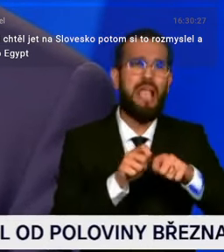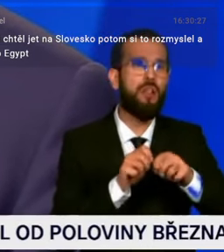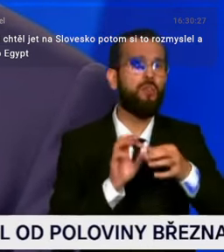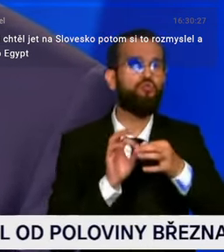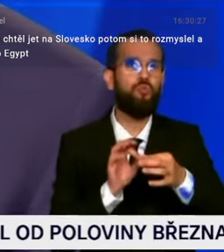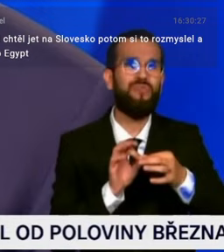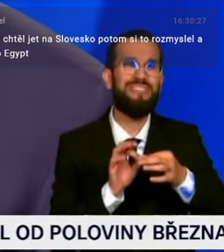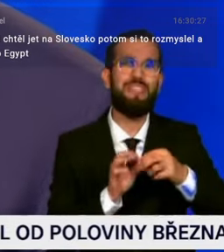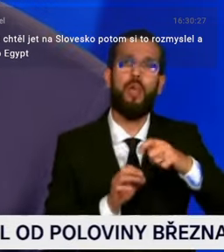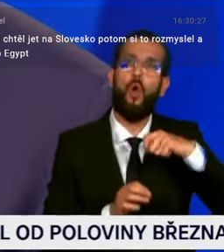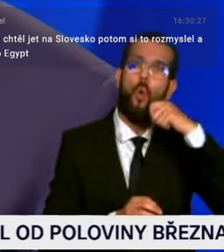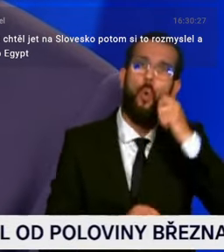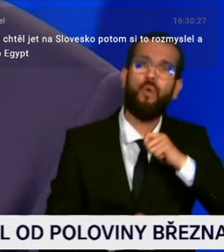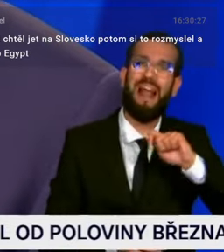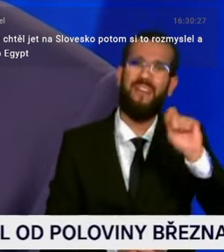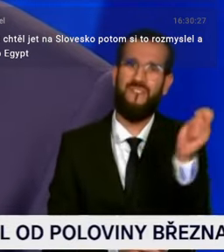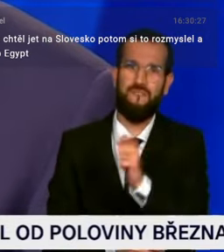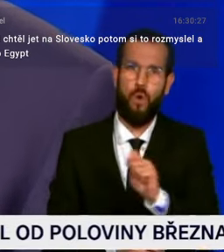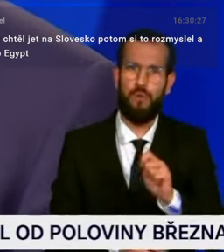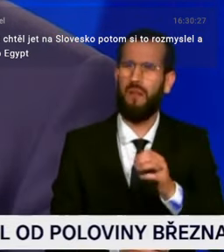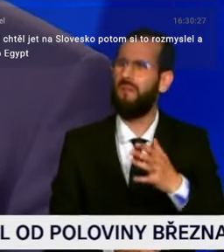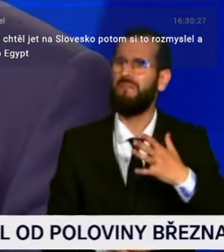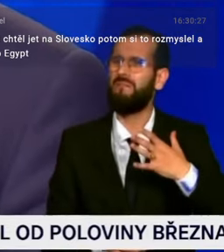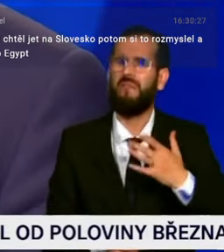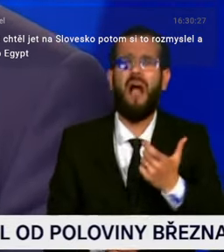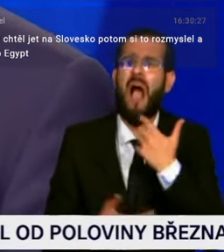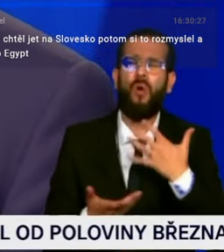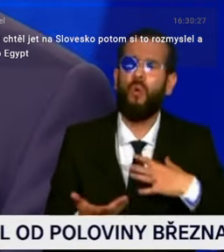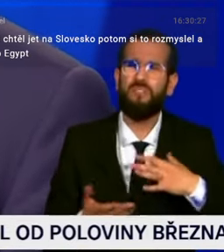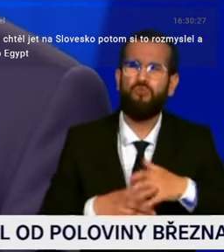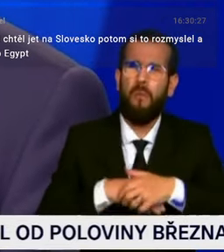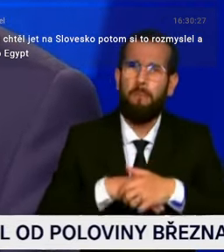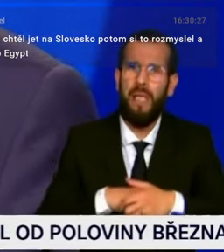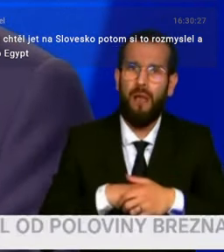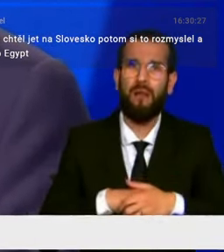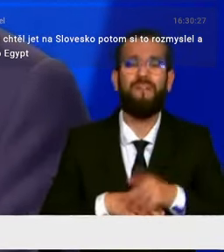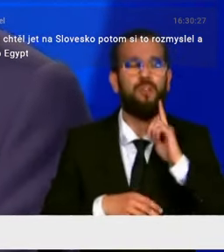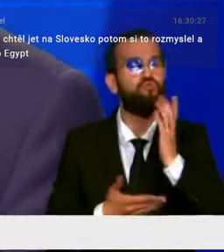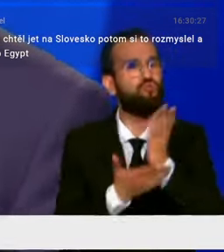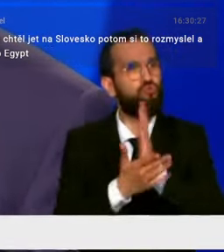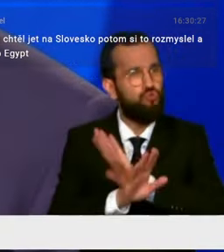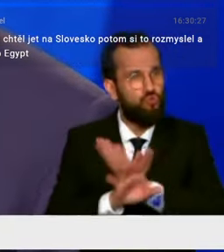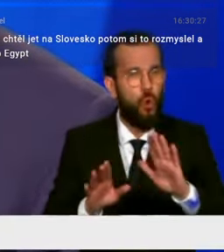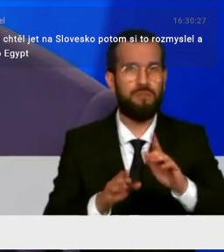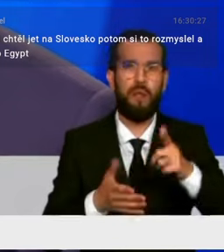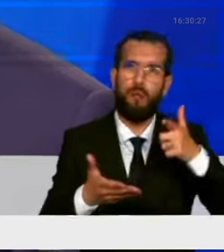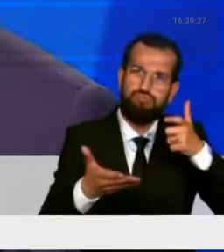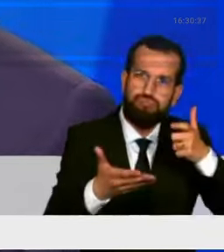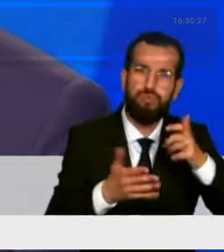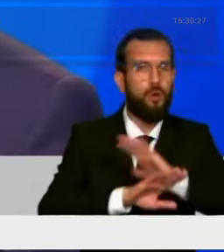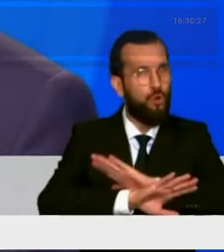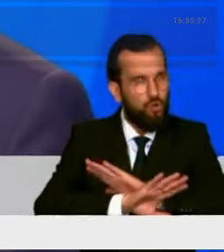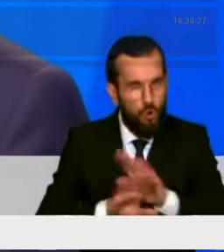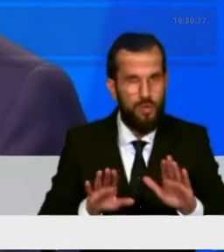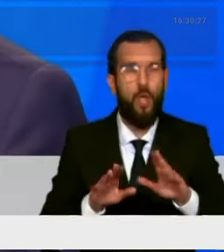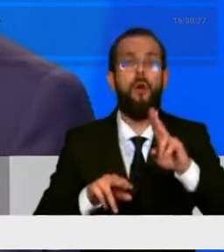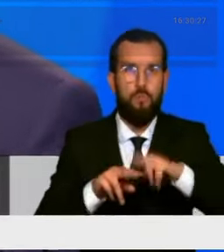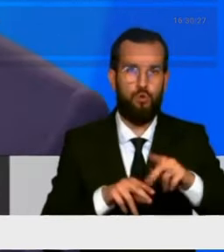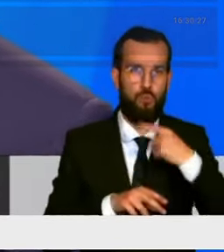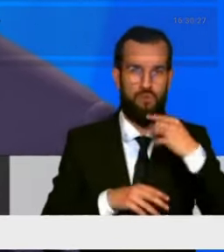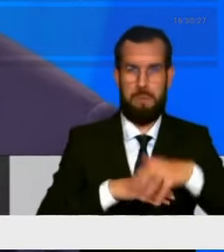ukrajinskom fronte Aj tam si myslím tak najprv musíte začať prestať sa zabíjať a potom môžeme začať vôbec o mieri